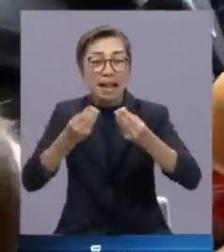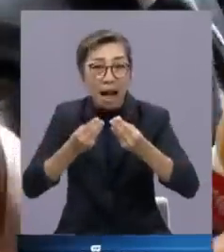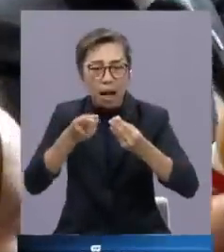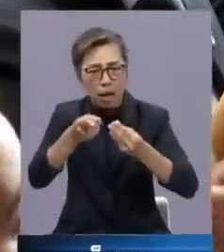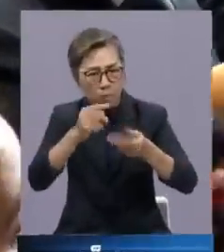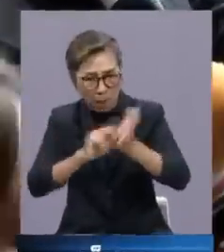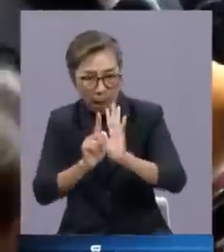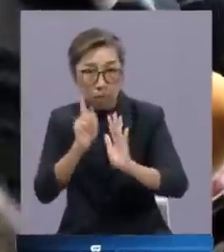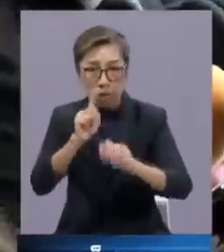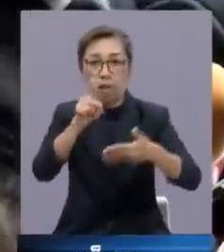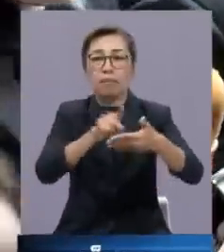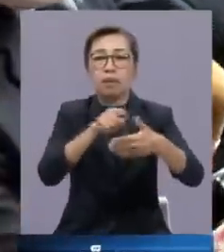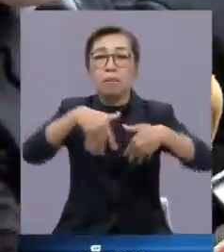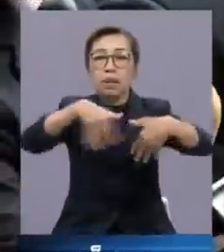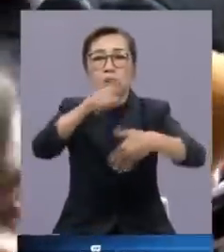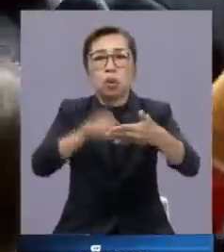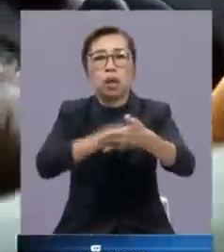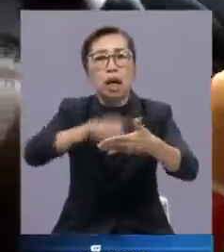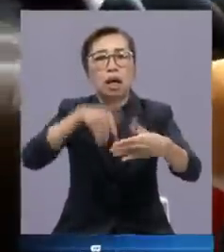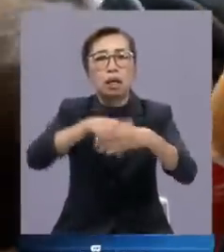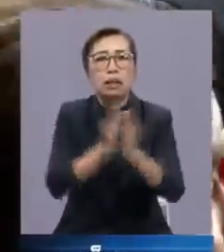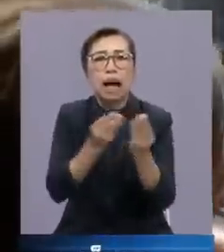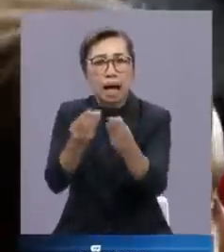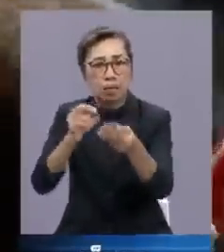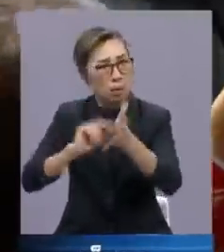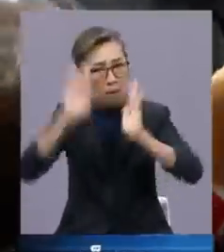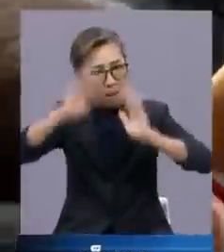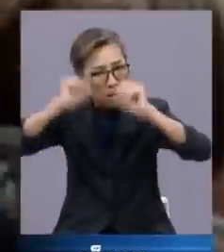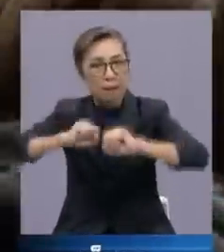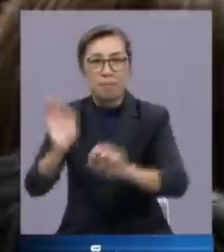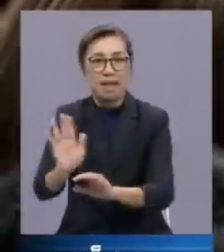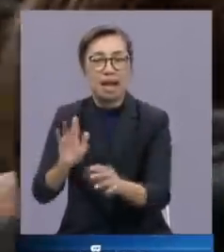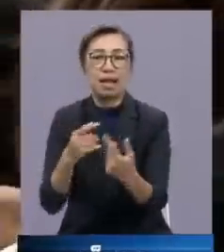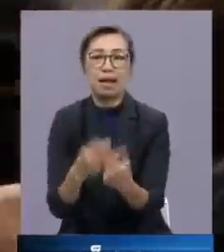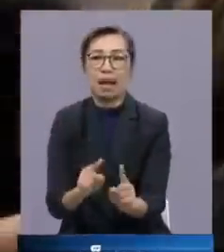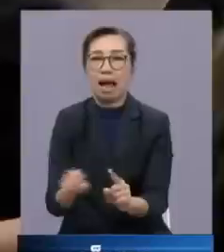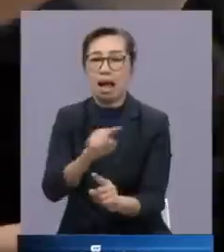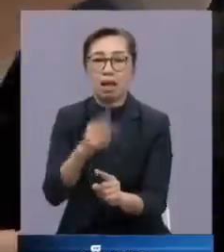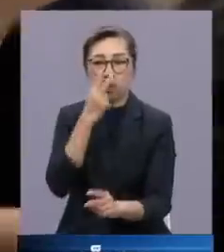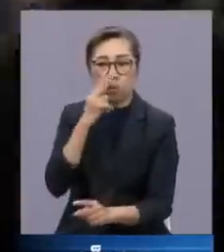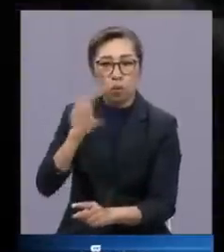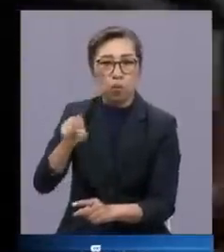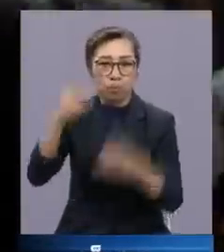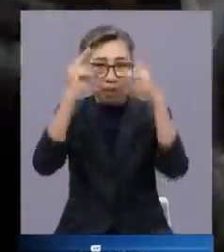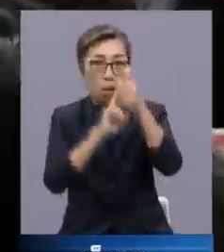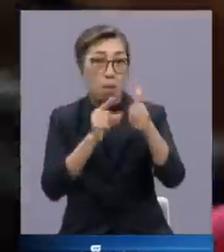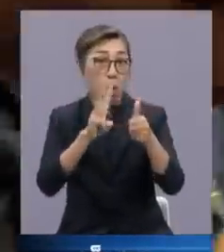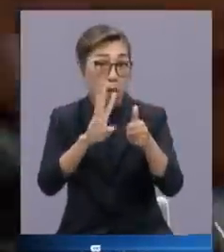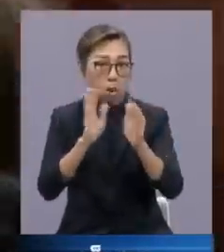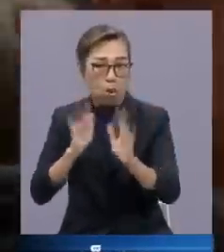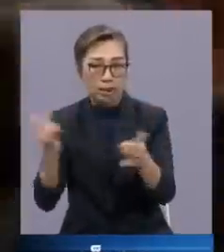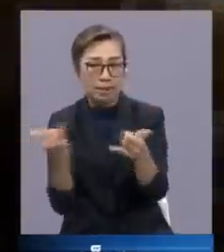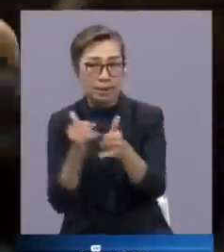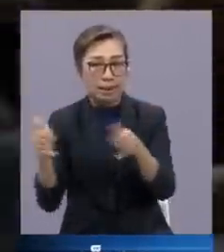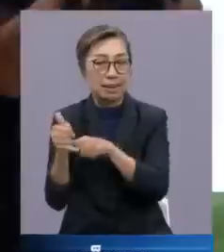านี้สัญญาณที่สำคัญครับคุณผู้ชมครับก็คือสัญญาณของบุคคลข้างกายพลเอกประวิตรวงสุวรรณก็